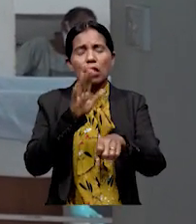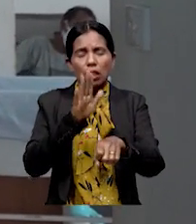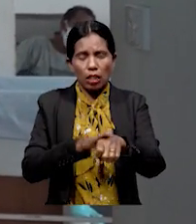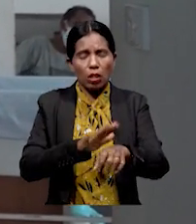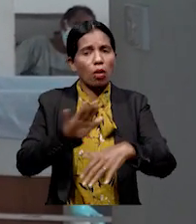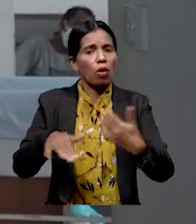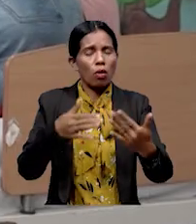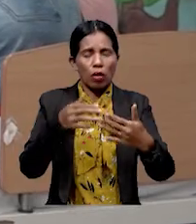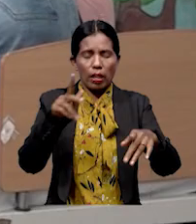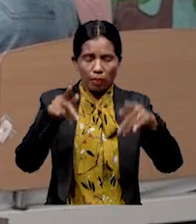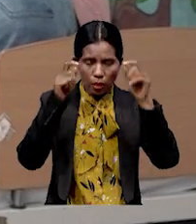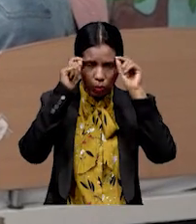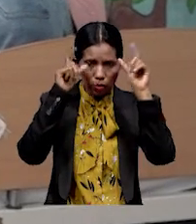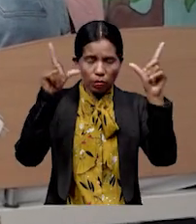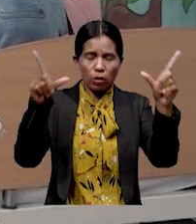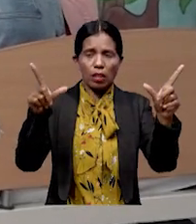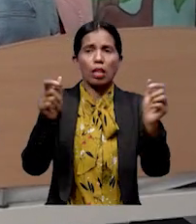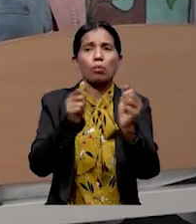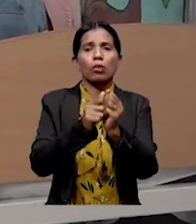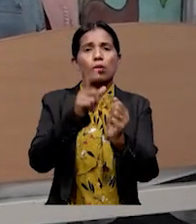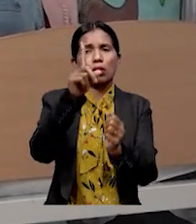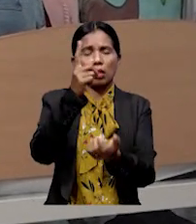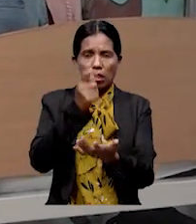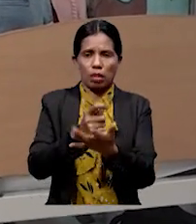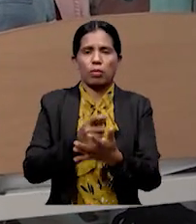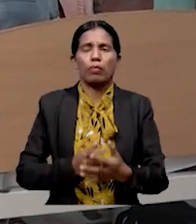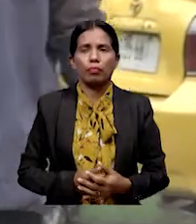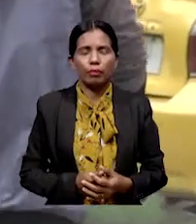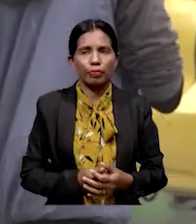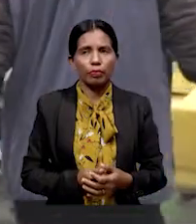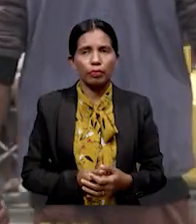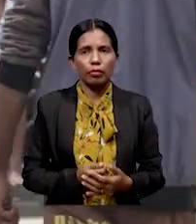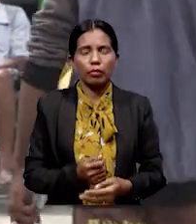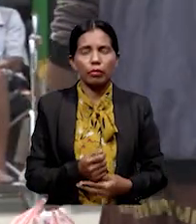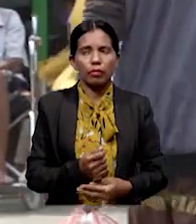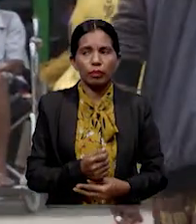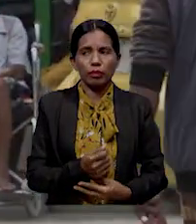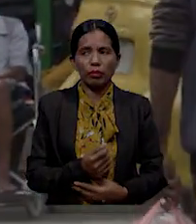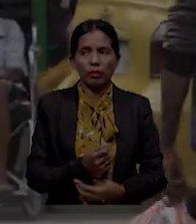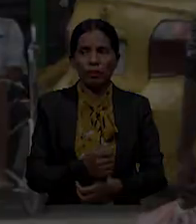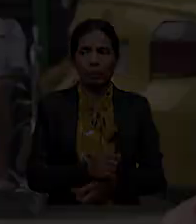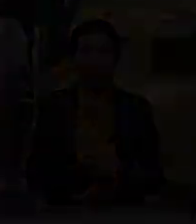teritori Timor Larantomak hamutu kriung ida resing. Fatima Pereira, Antoni Korea, ZMN.